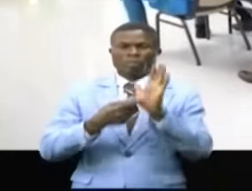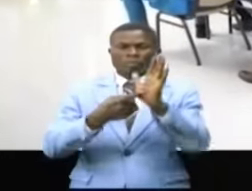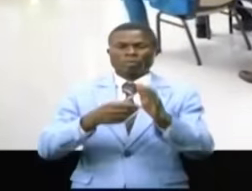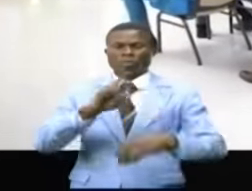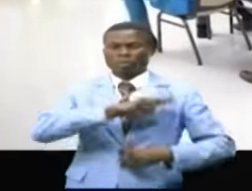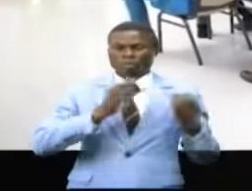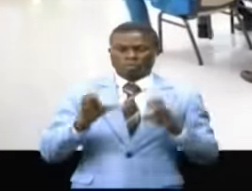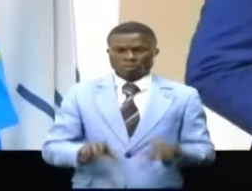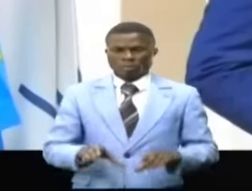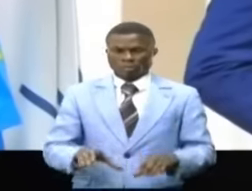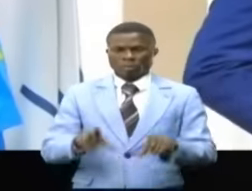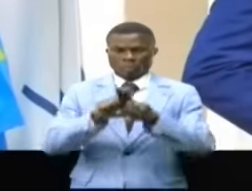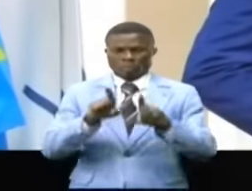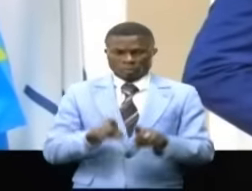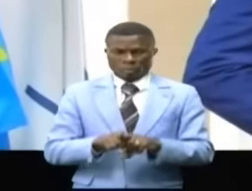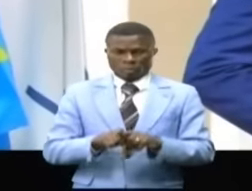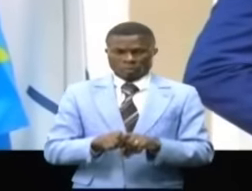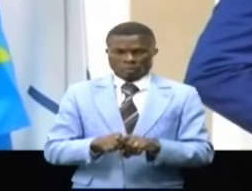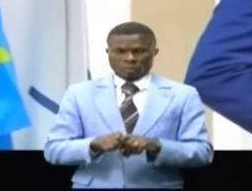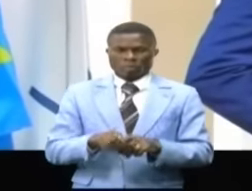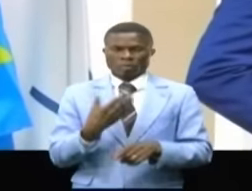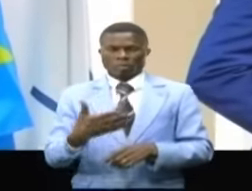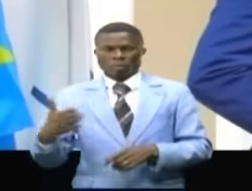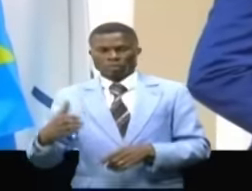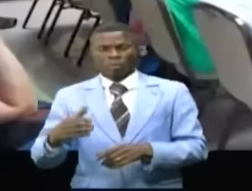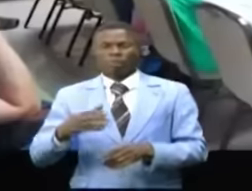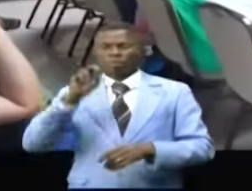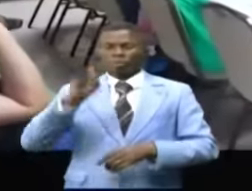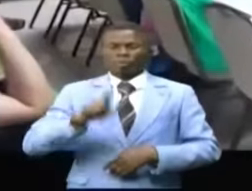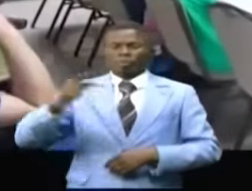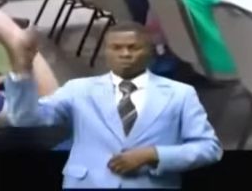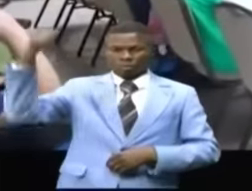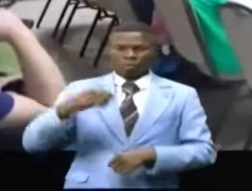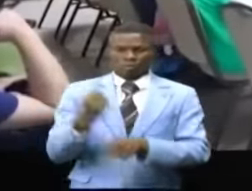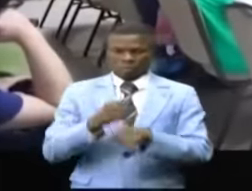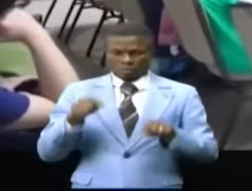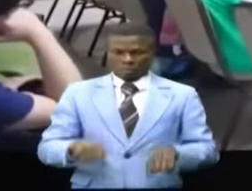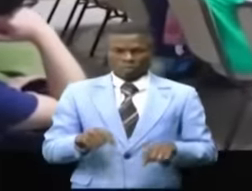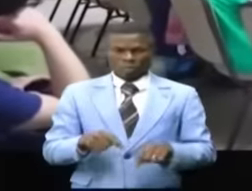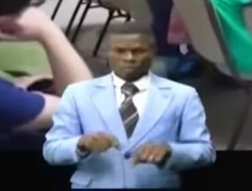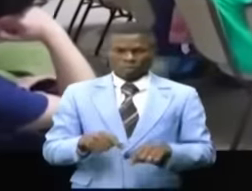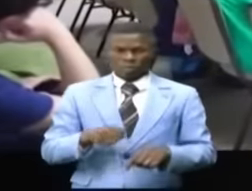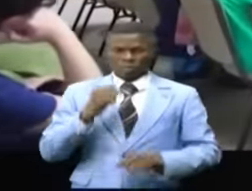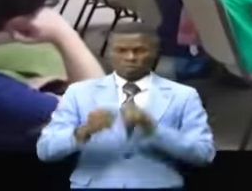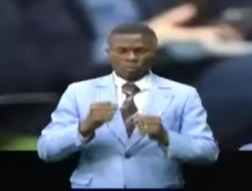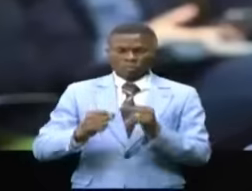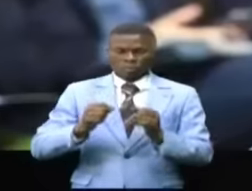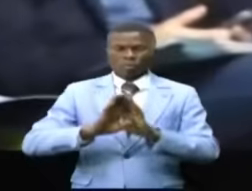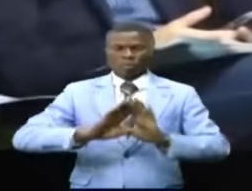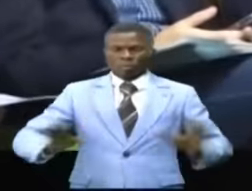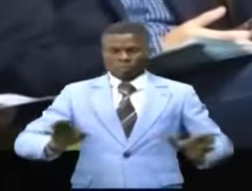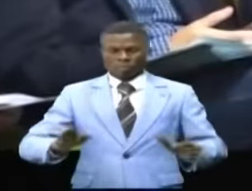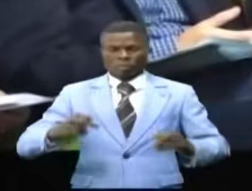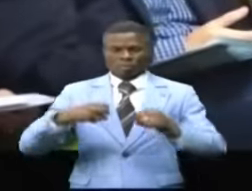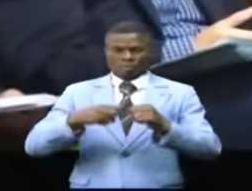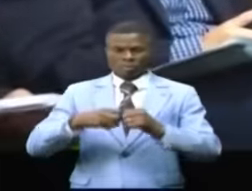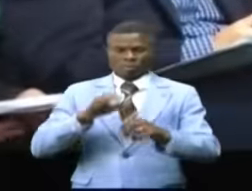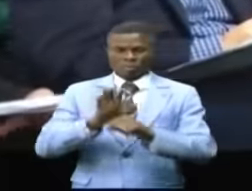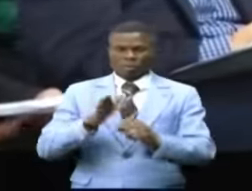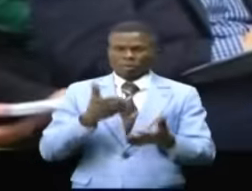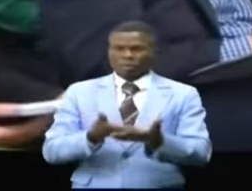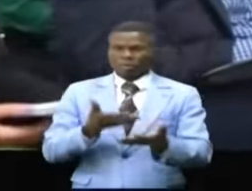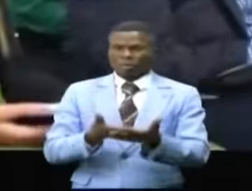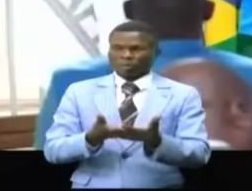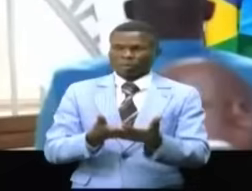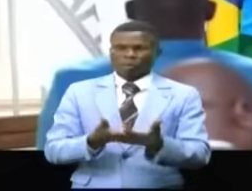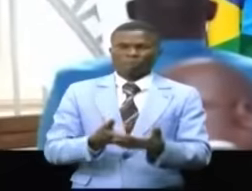RDC, ainsi que les raisons d'investir sur son territoire. Fort de son potentiel énergétique, environnemental